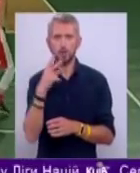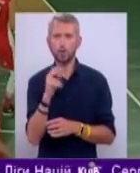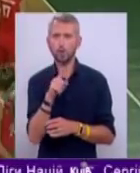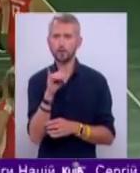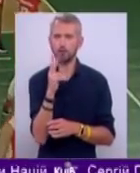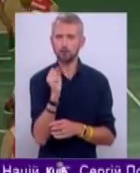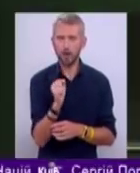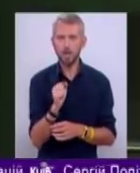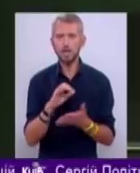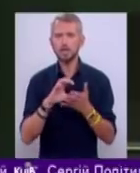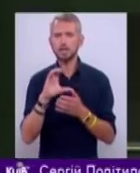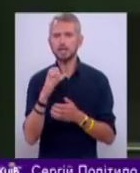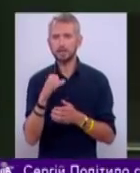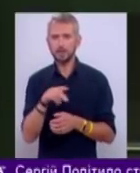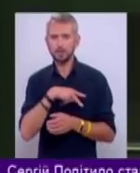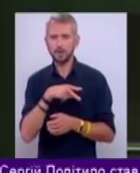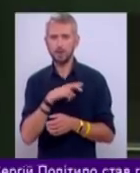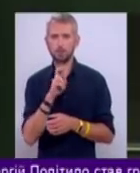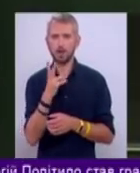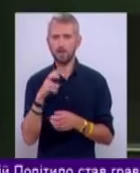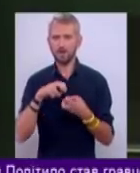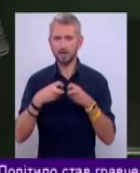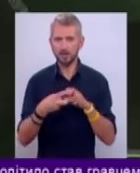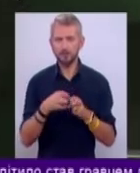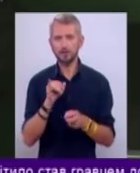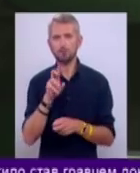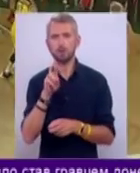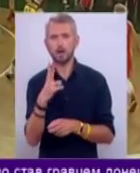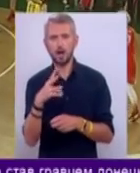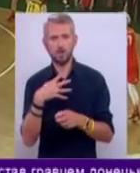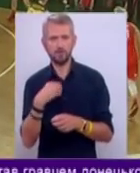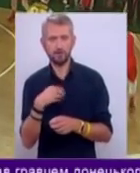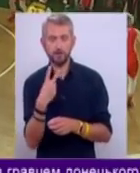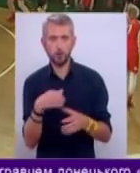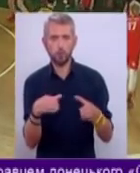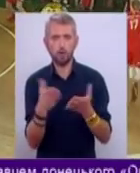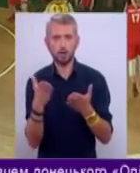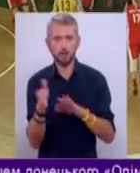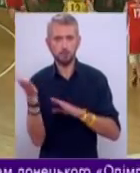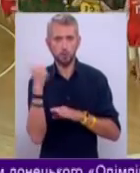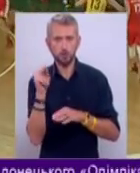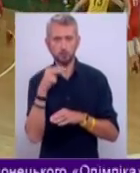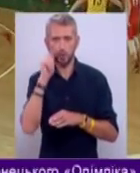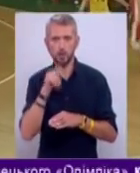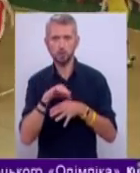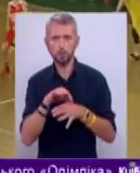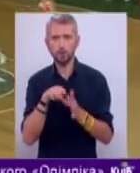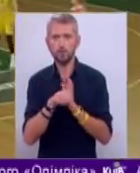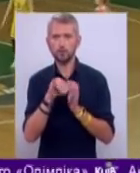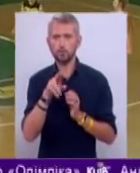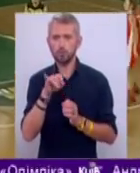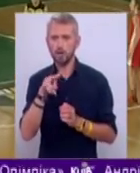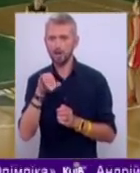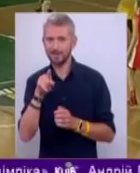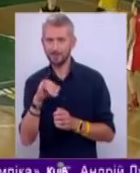козачка», срібний призер БК «Франківськ» і БК «Львів». Дві команди, які минулий чемпіонат України провели у суперлізі,